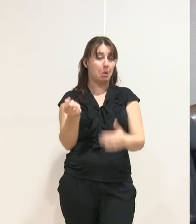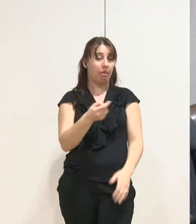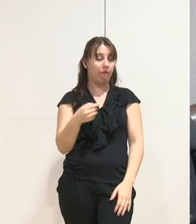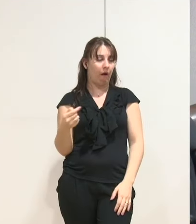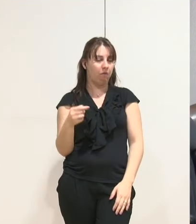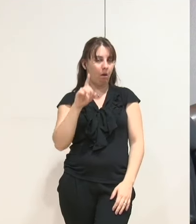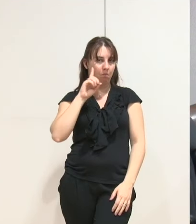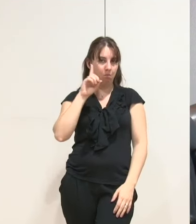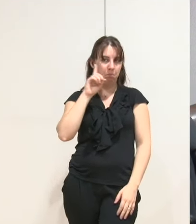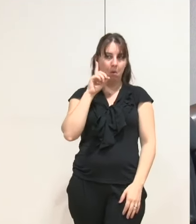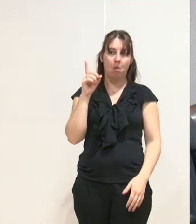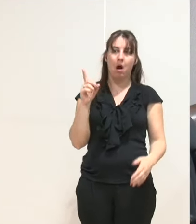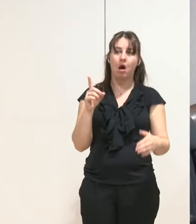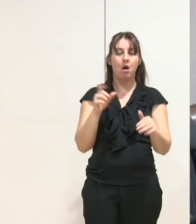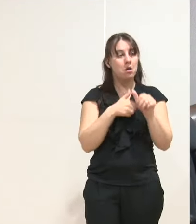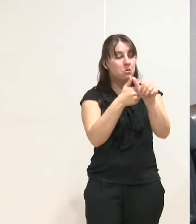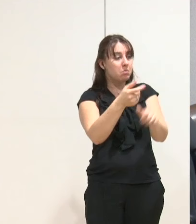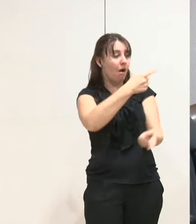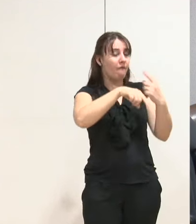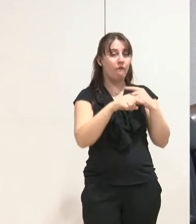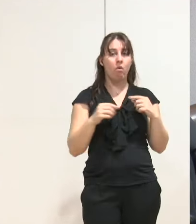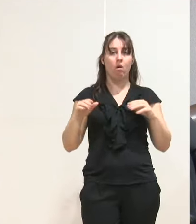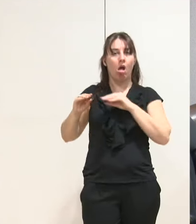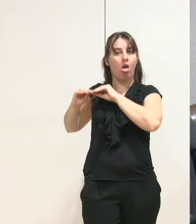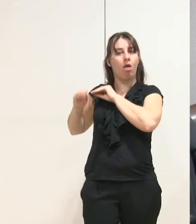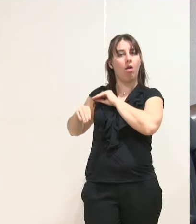du fait de vos airements de votre attentisme